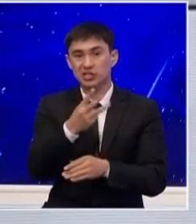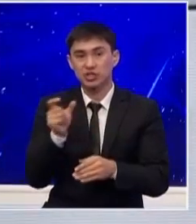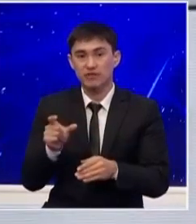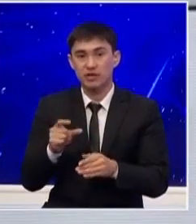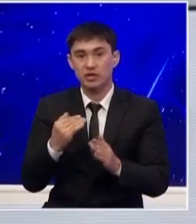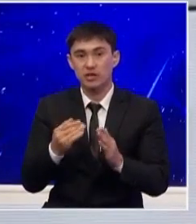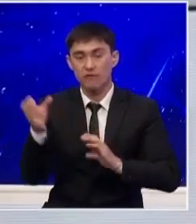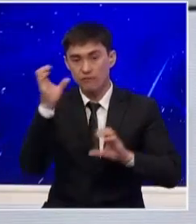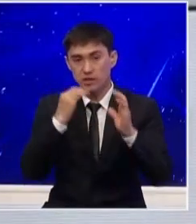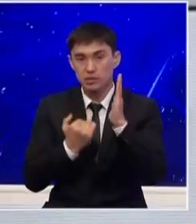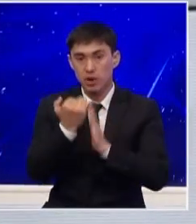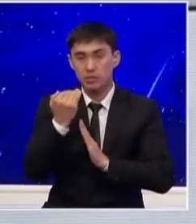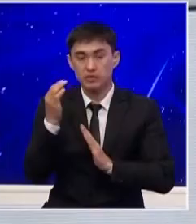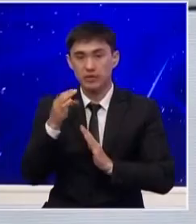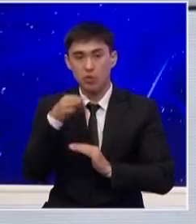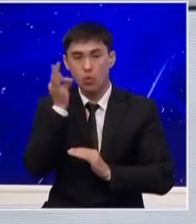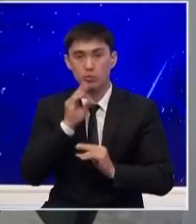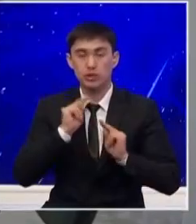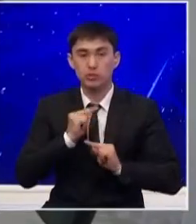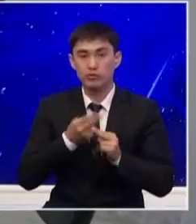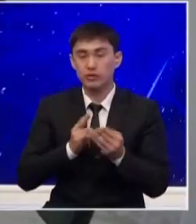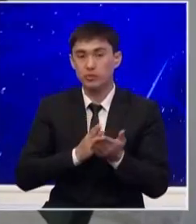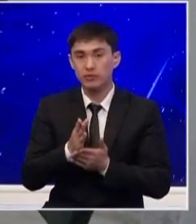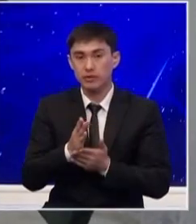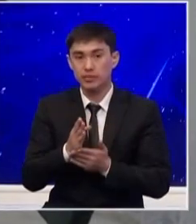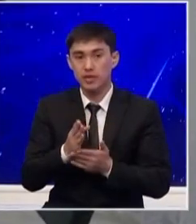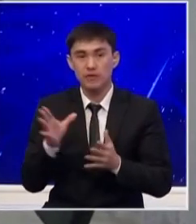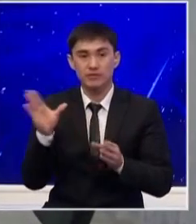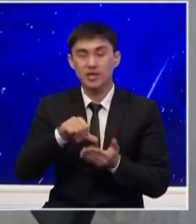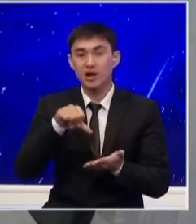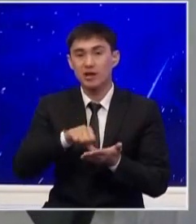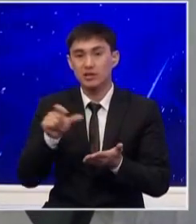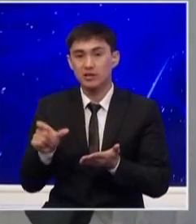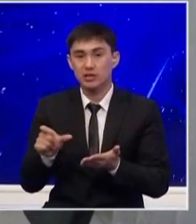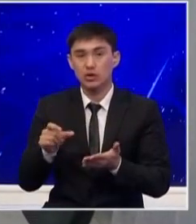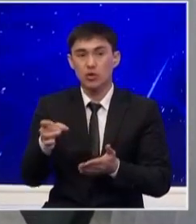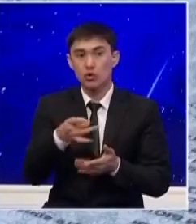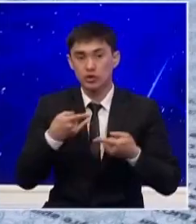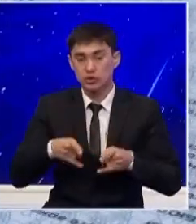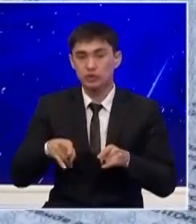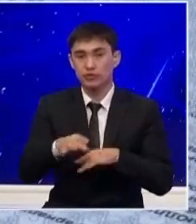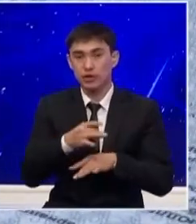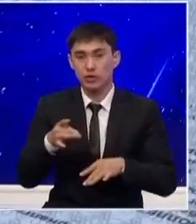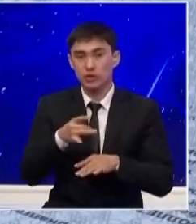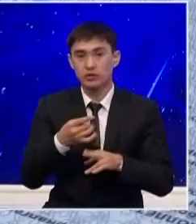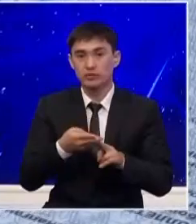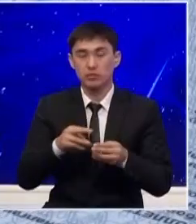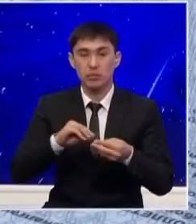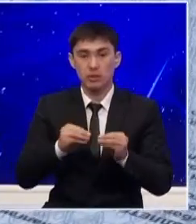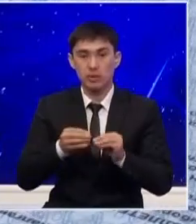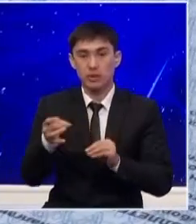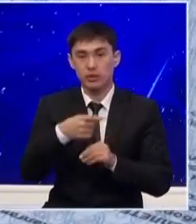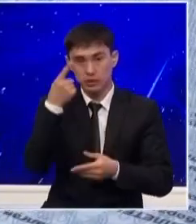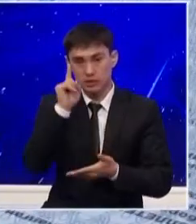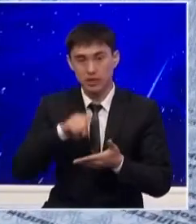высшее образование и опыт работы в различных отраслях. К тому же все кандидаты – уроженцы района. А потому с текущими проблемами